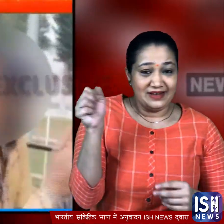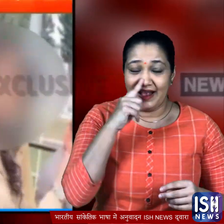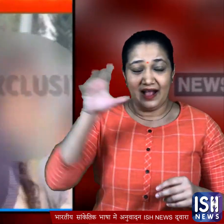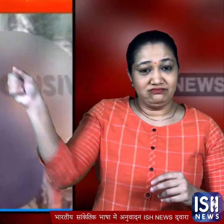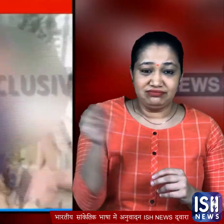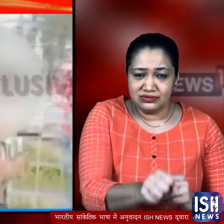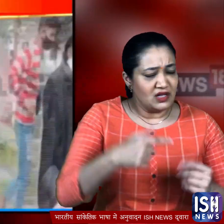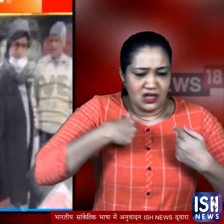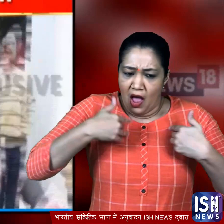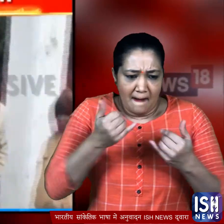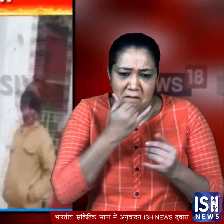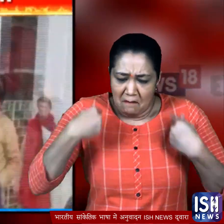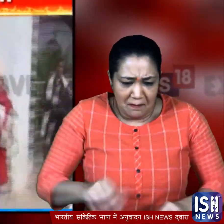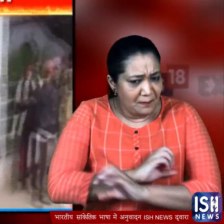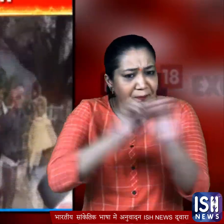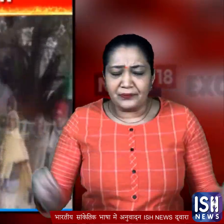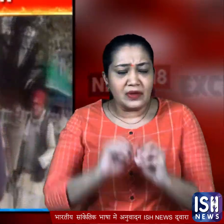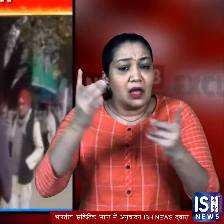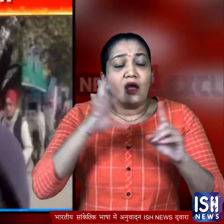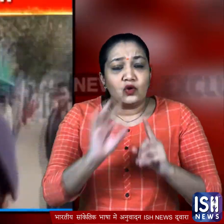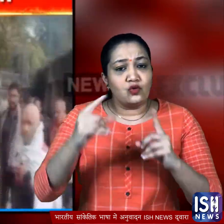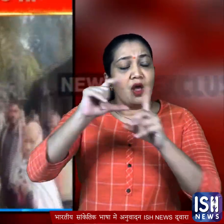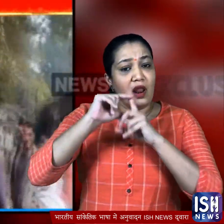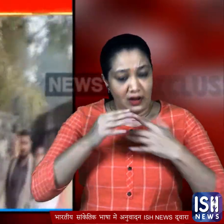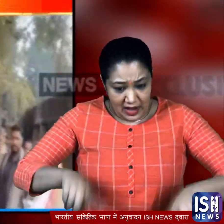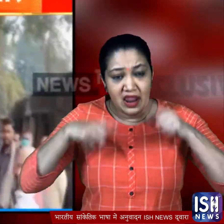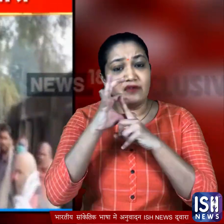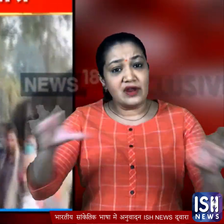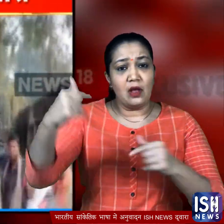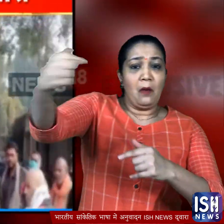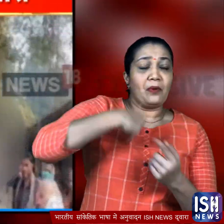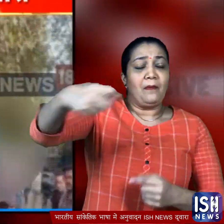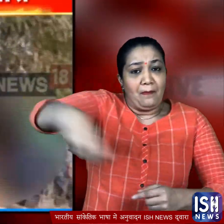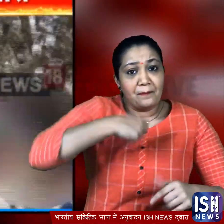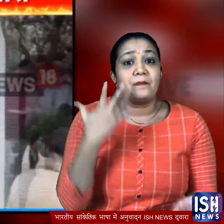कोर्ट पहुंची लड़की ने खुद को निर्दोष बताते हुए जान का खतरा होने का दावा।